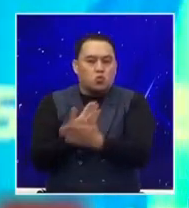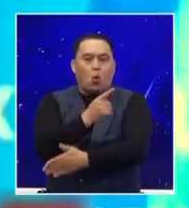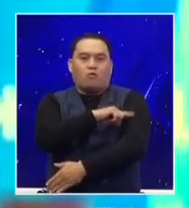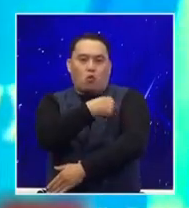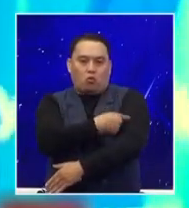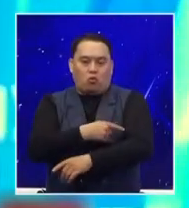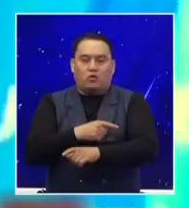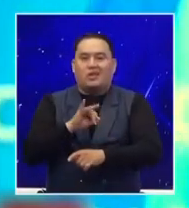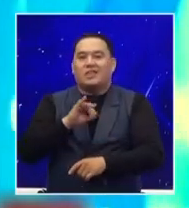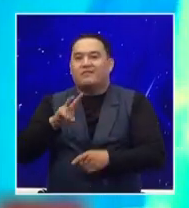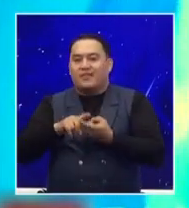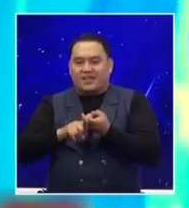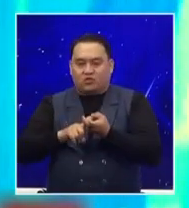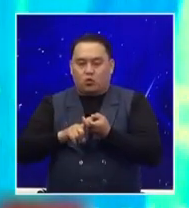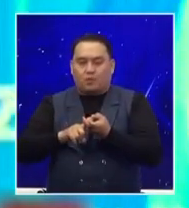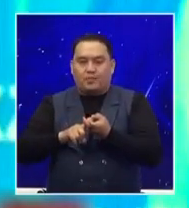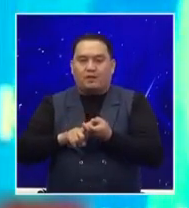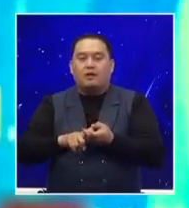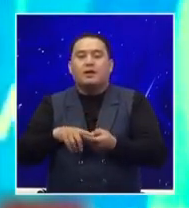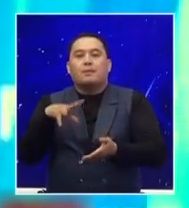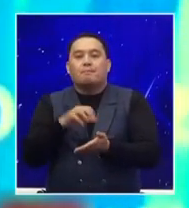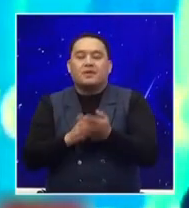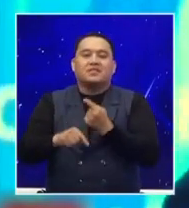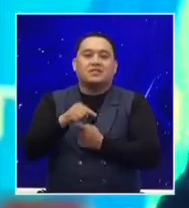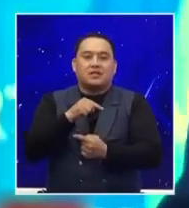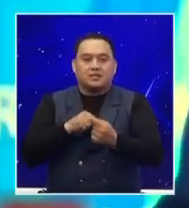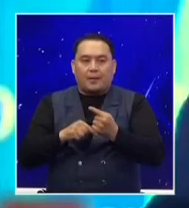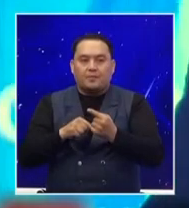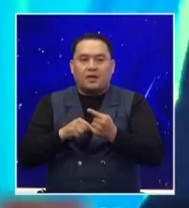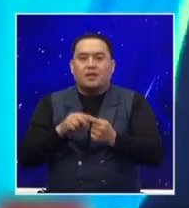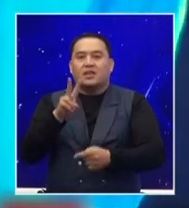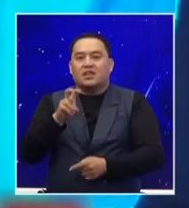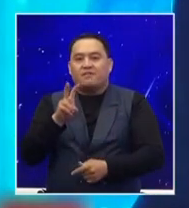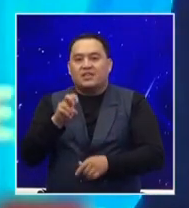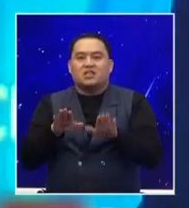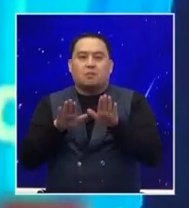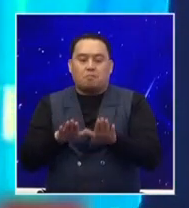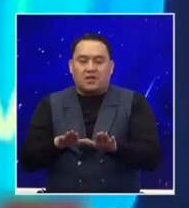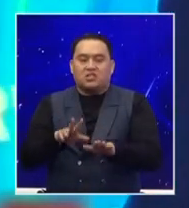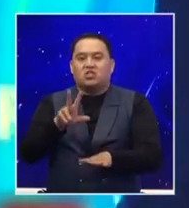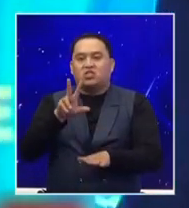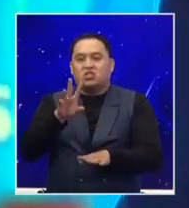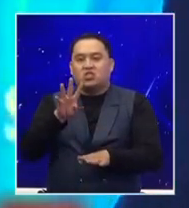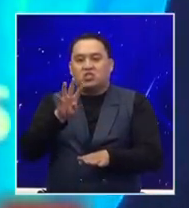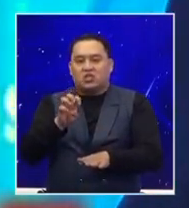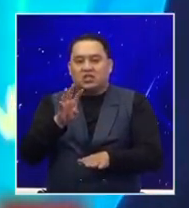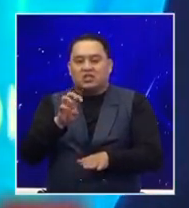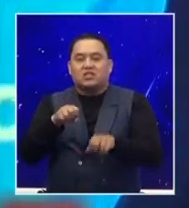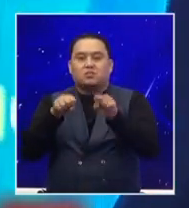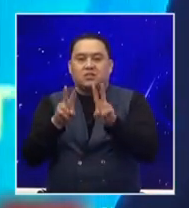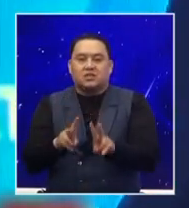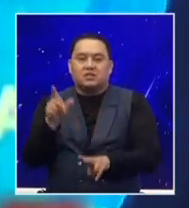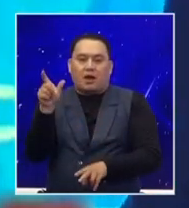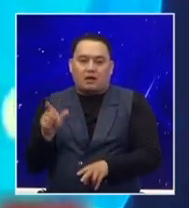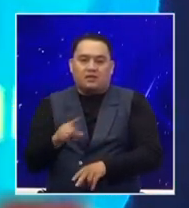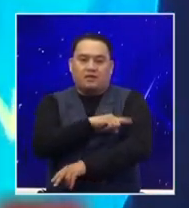больницу за счет дорожной карты бизнеса на 200 коек, там 400 с лишним персонал, для того, чтобы